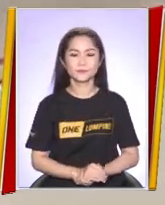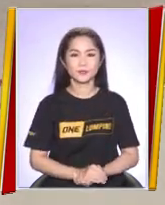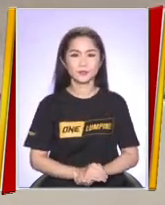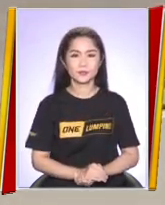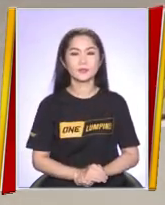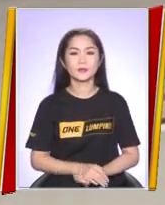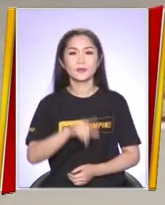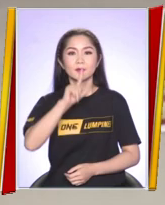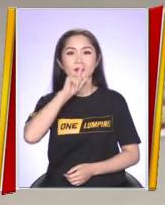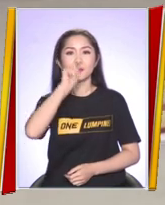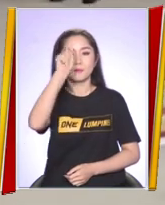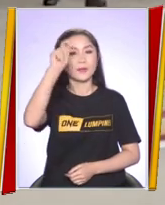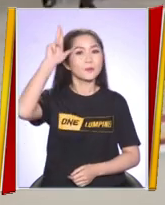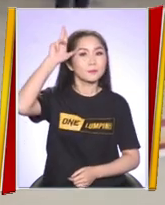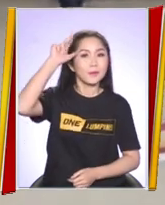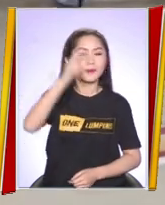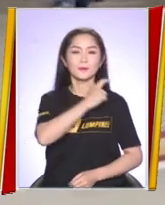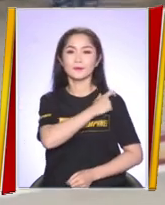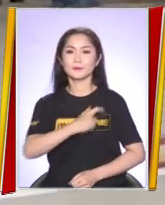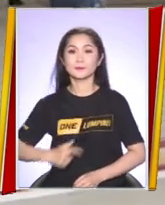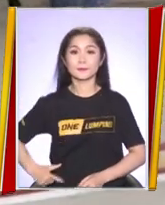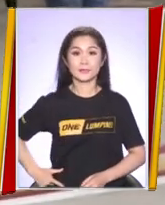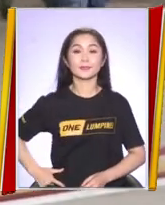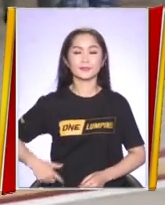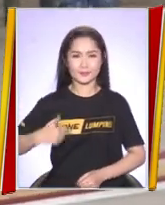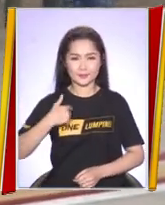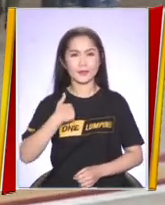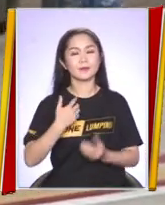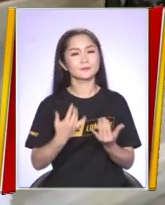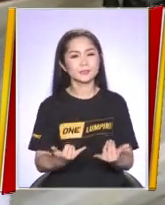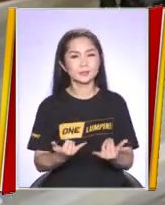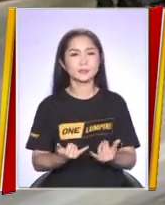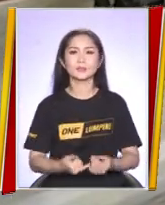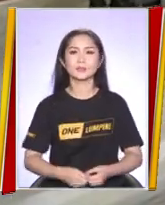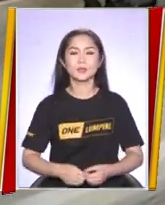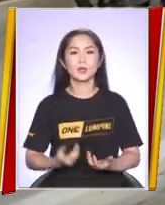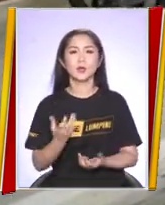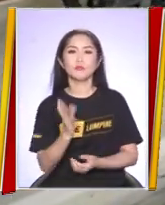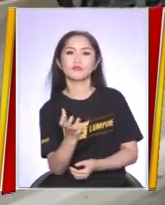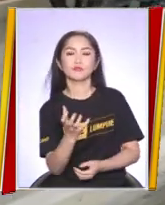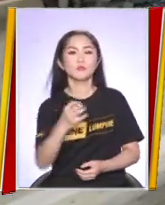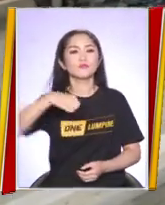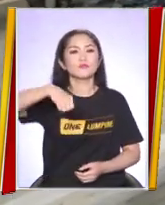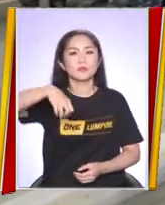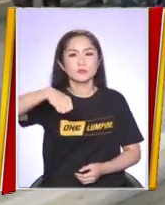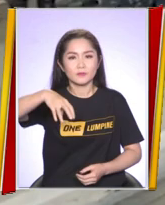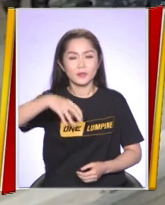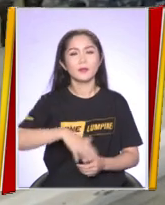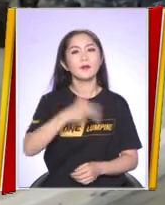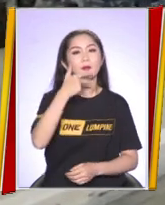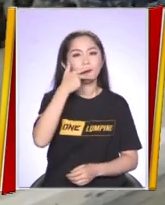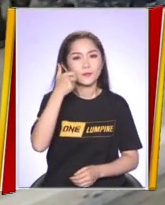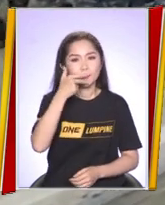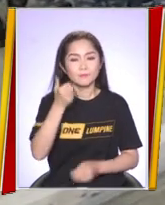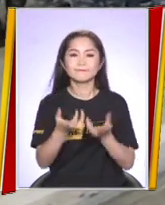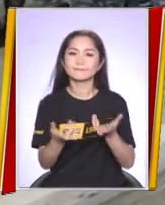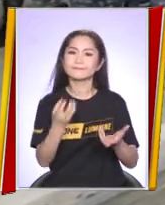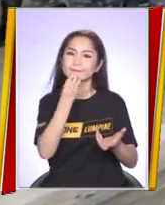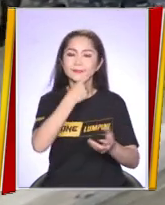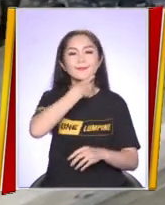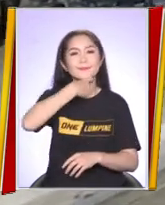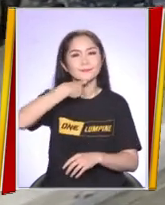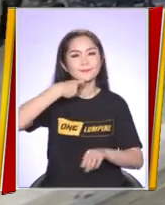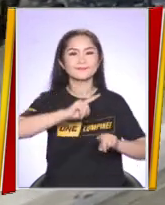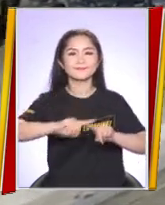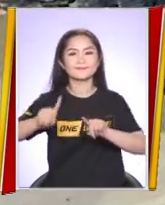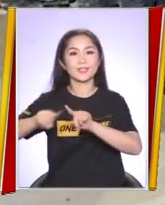ารีรัตนราชกัญญาประกอบไปด้วยเครื่องปั่นไฟฟ้าถุงนอนกันหนาวอาหารแห้งขนมและของใช้จำเป็นเพื่อมอบไปช่ว